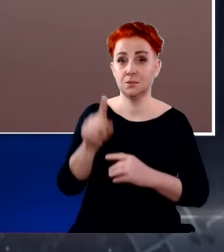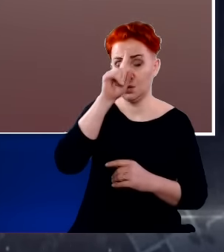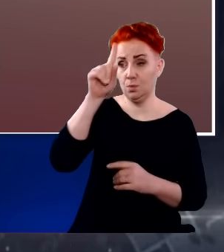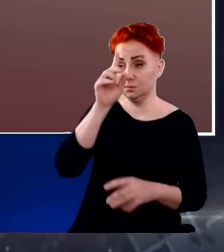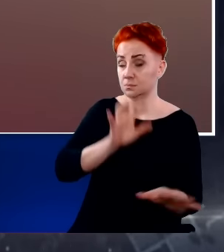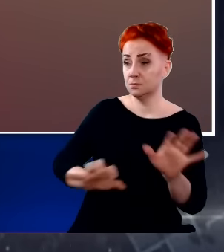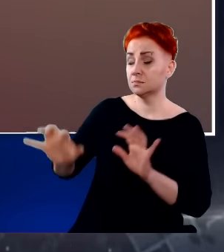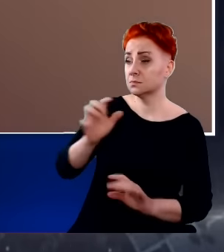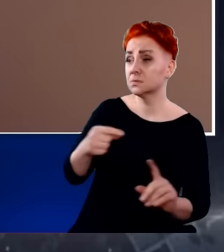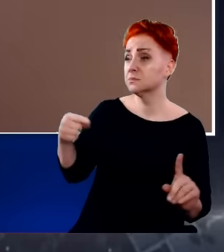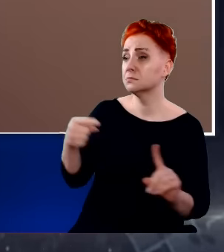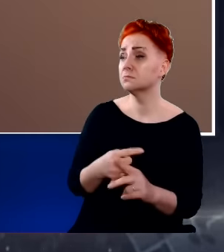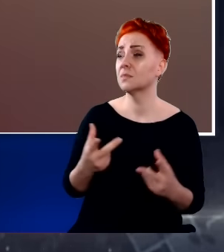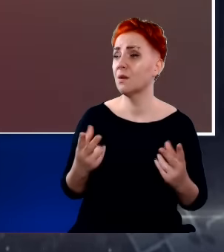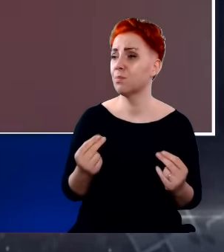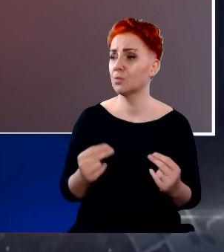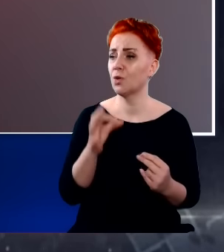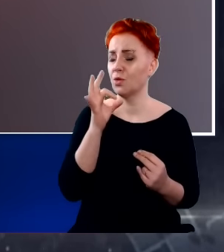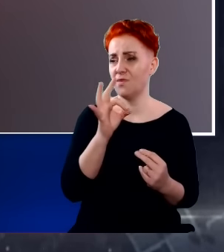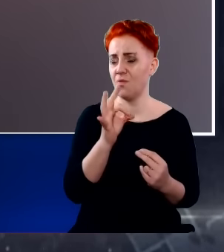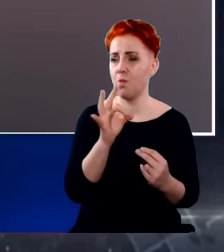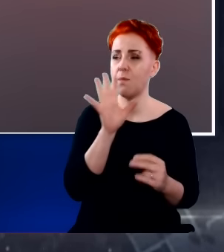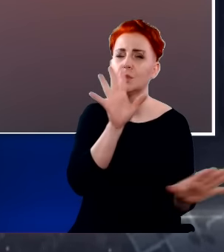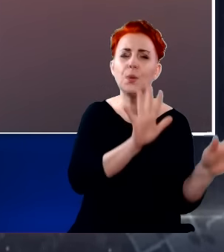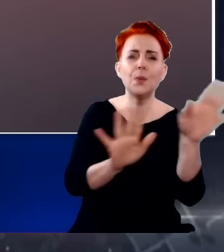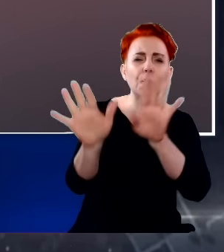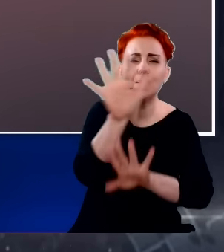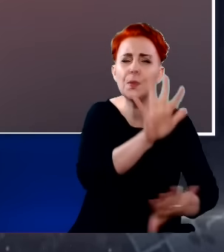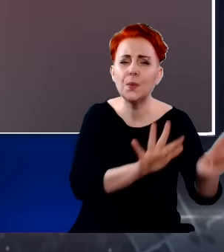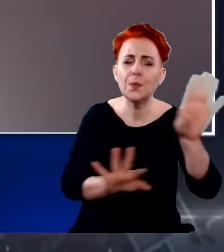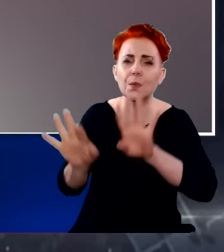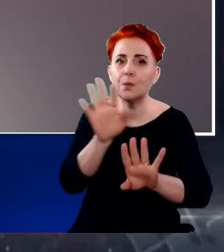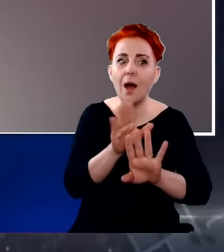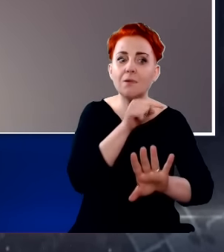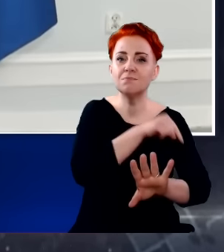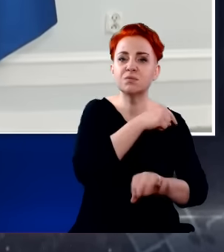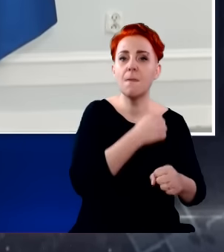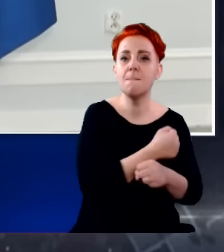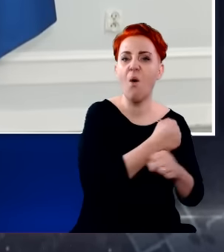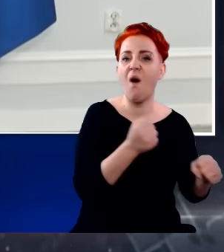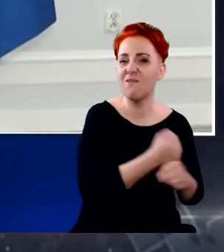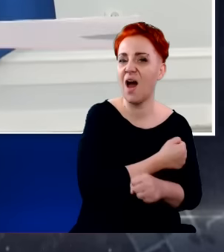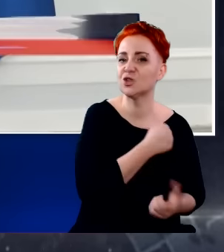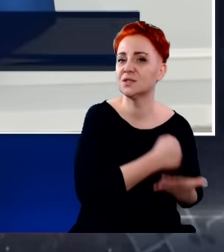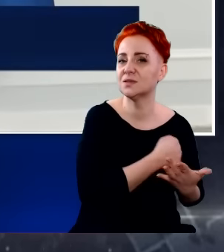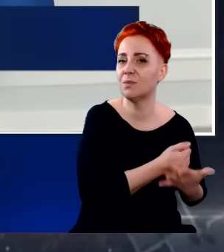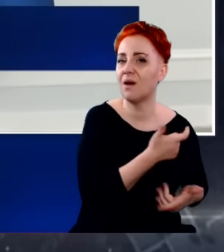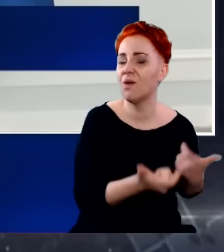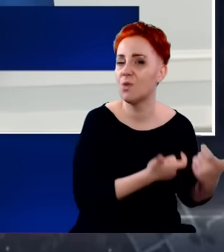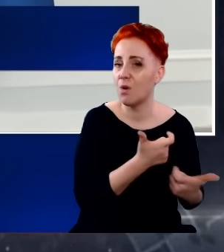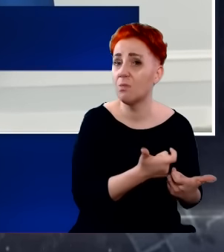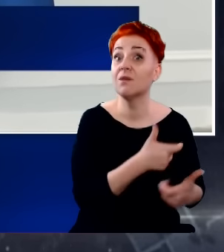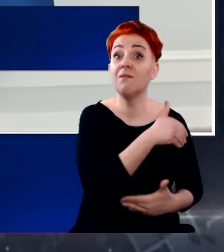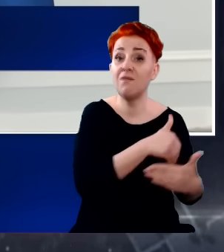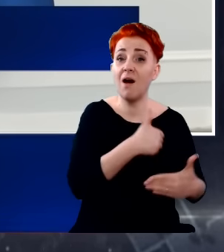to, żeby zamydlić, zasłonić kurtyną znacznie poważniejsze sprawy, które się dzieją dzisiaj. I to zarówno na arenie